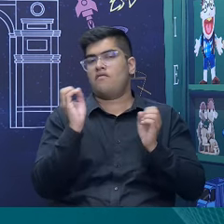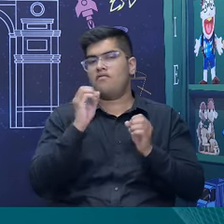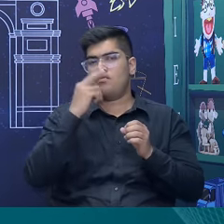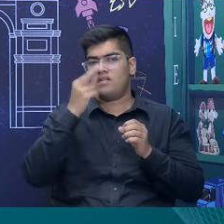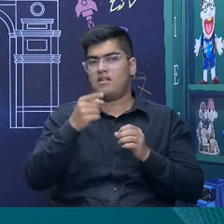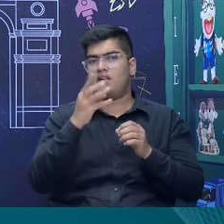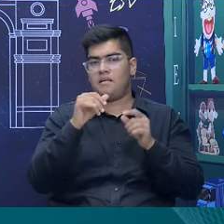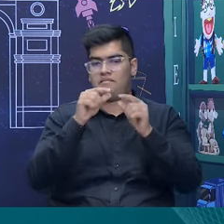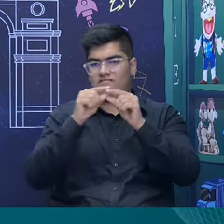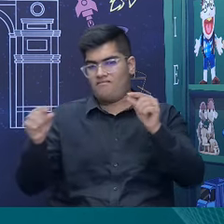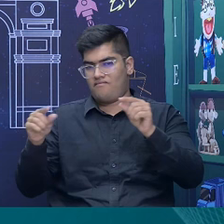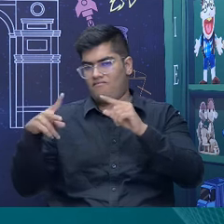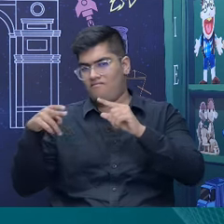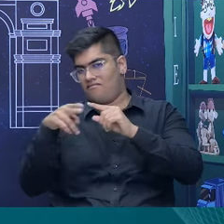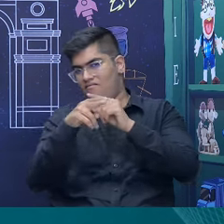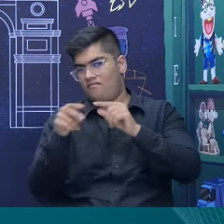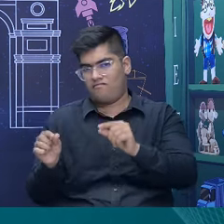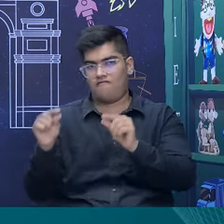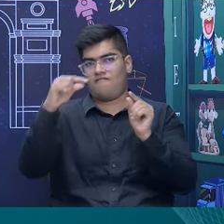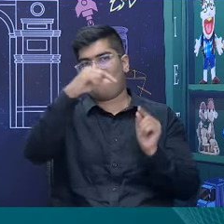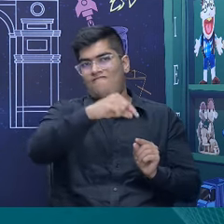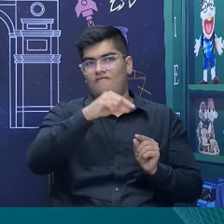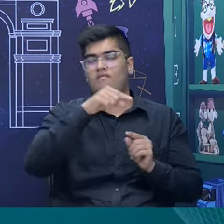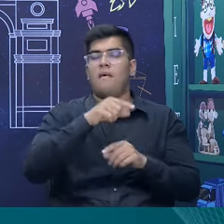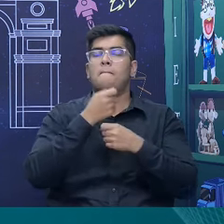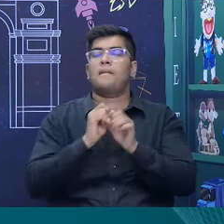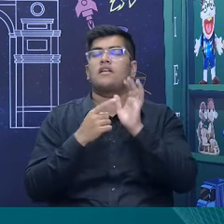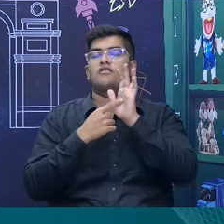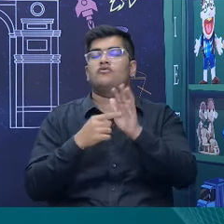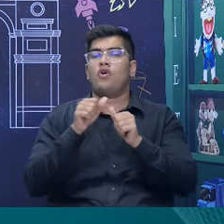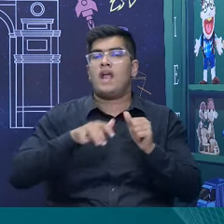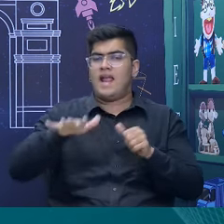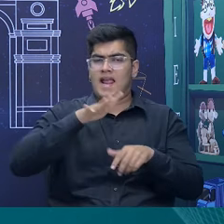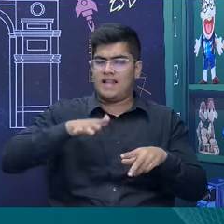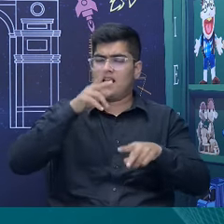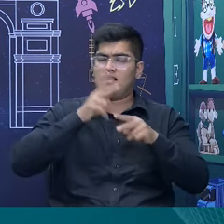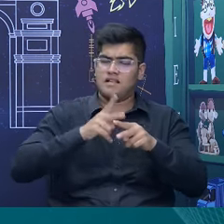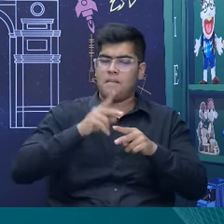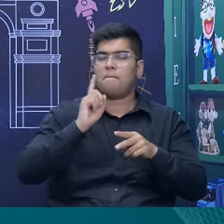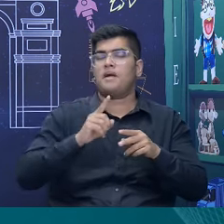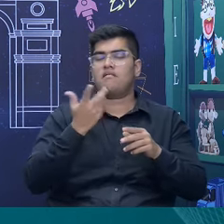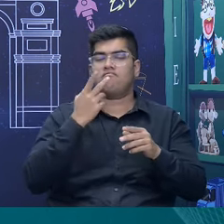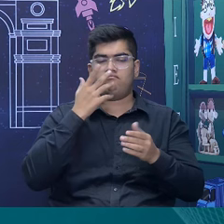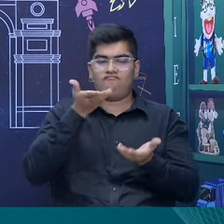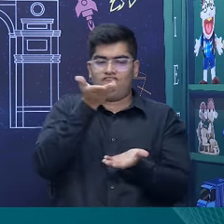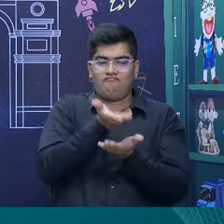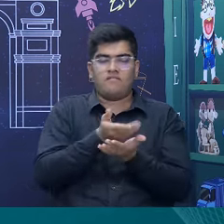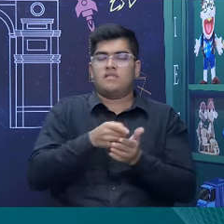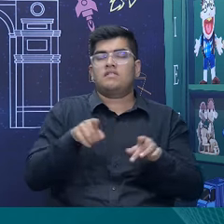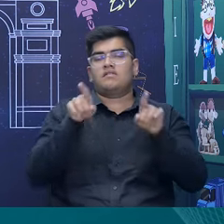क्योंकि मैंने जानबूझ के यहां से थोड़ा सा कागज यहां लगाया है एरिया वही रहा सिर्फ आकृति बदली है आकृति